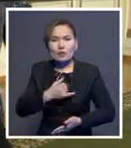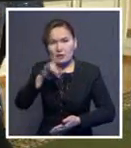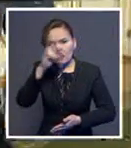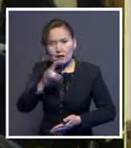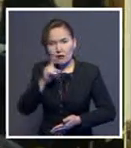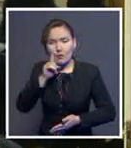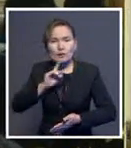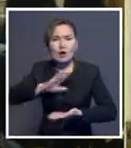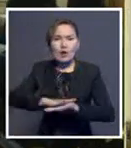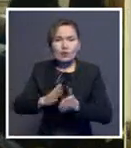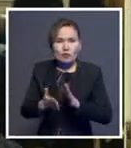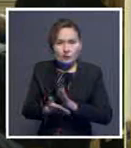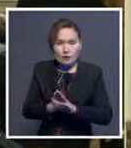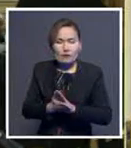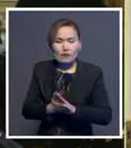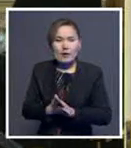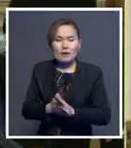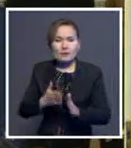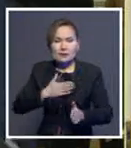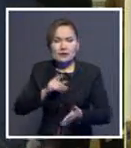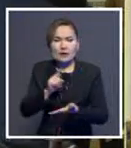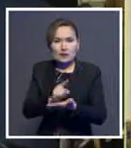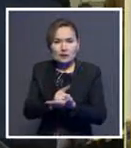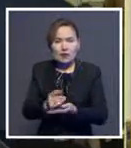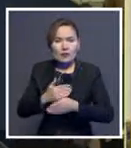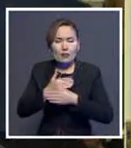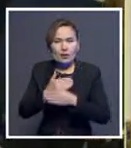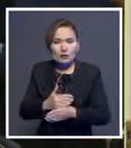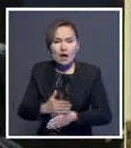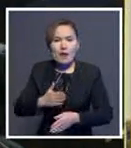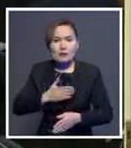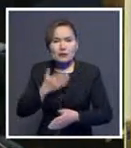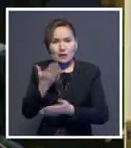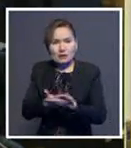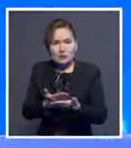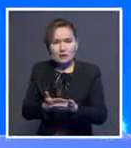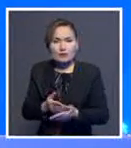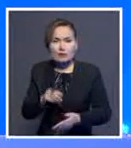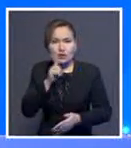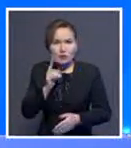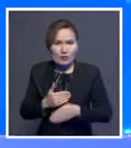біз олармен ақылдасуымыз керек, және кеңесіп, және соларға жол ашуға тиістіміз.